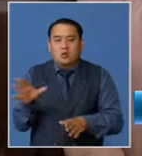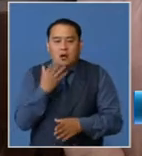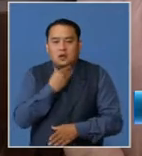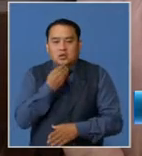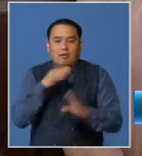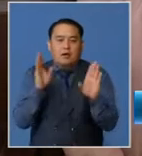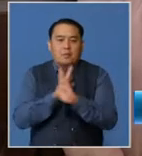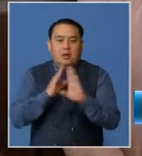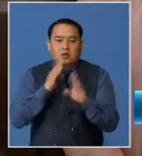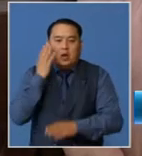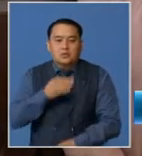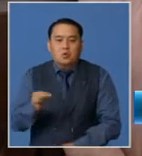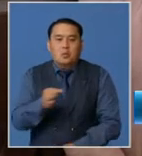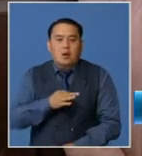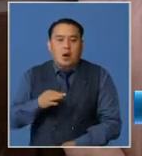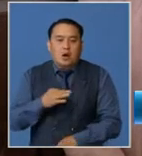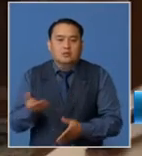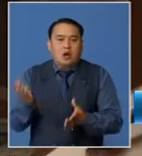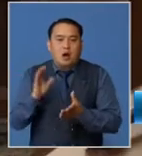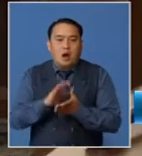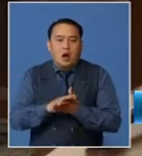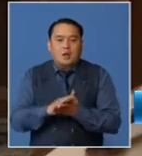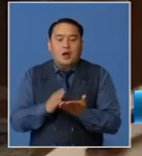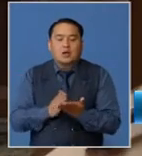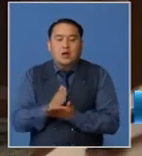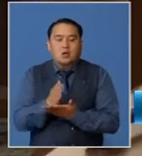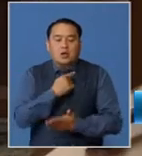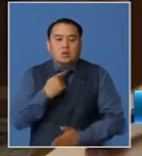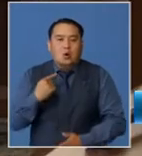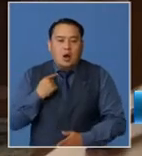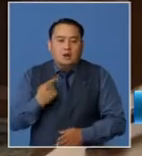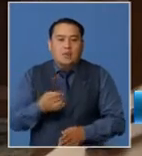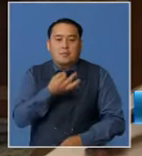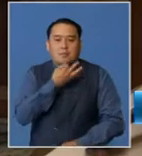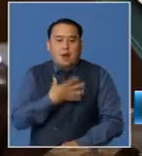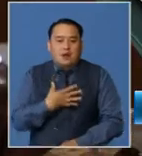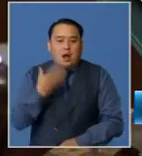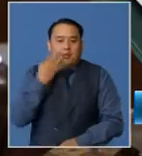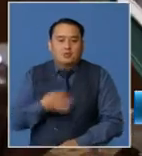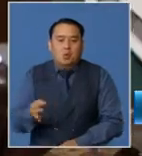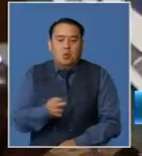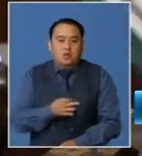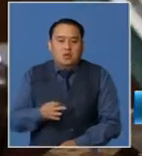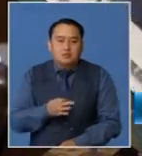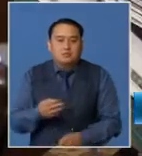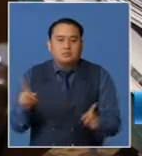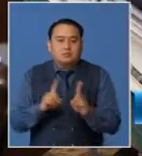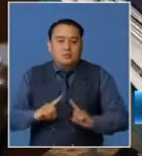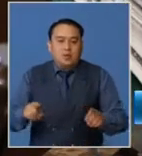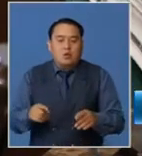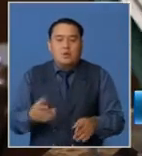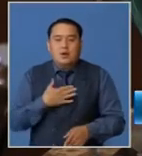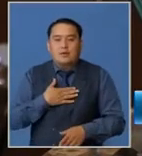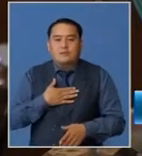живописной природе ЖТСУ, с которой они ознакомились по дороге в Талдыкурган. Нам очень понравилась Алматинская область. Особенно произвели на